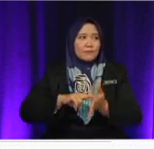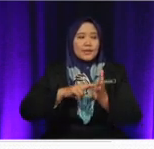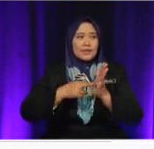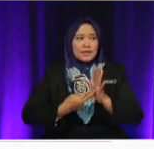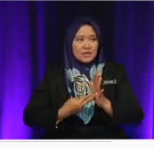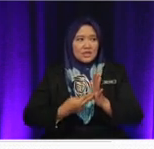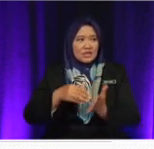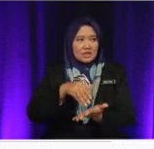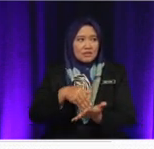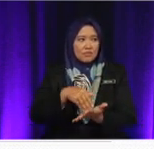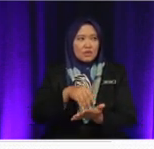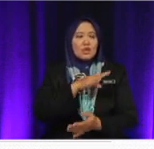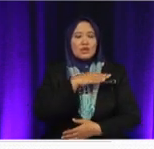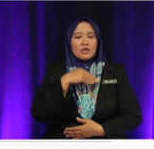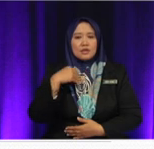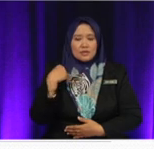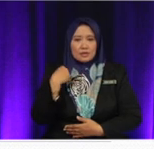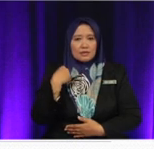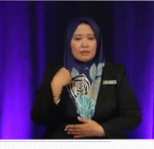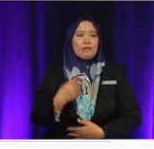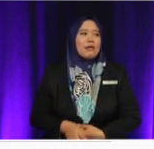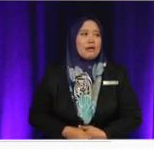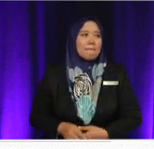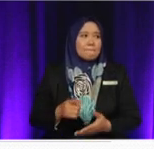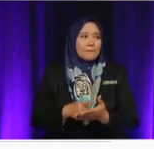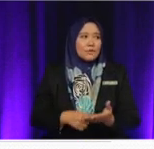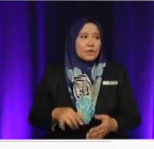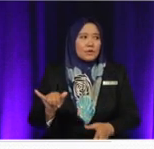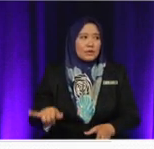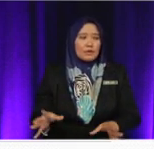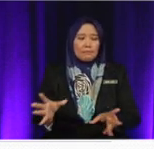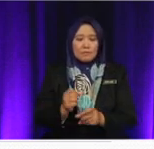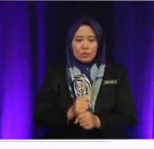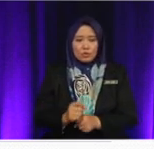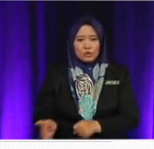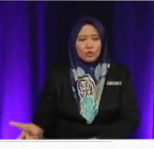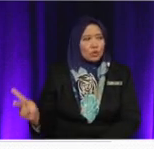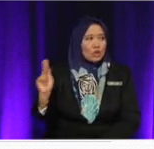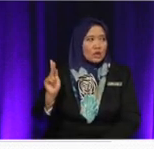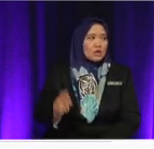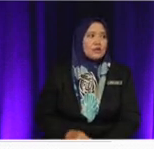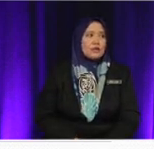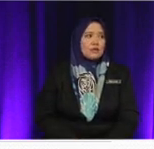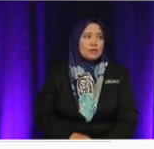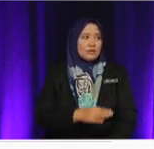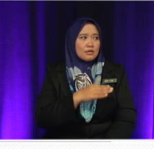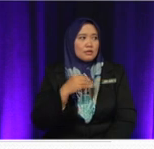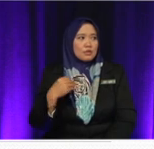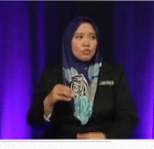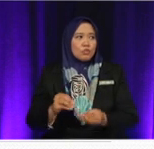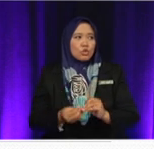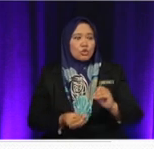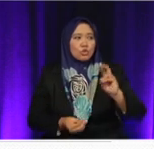menangani ancaman dan merebut peluang yang ada. Dan yang ketiga, menyelesaikan masalah yang dihadapi dengan menyediakan produk atau